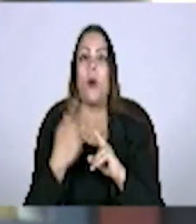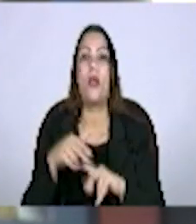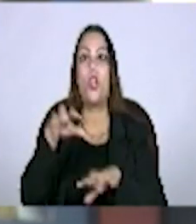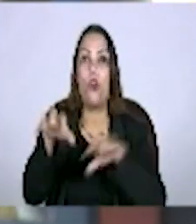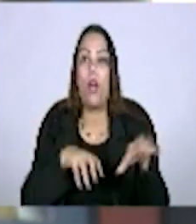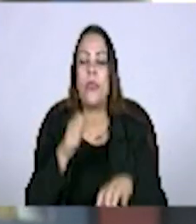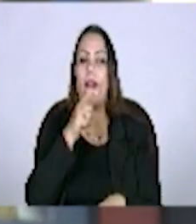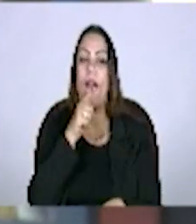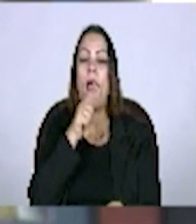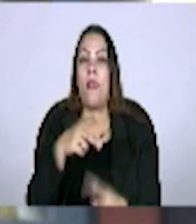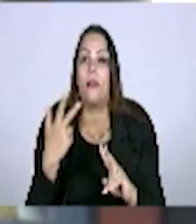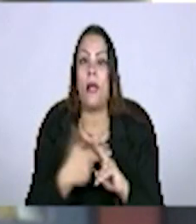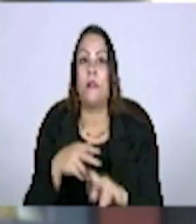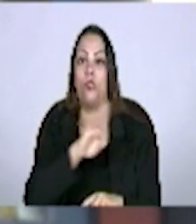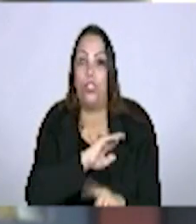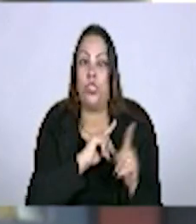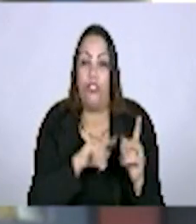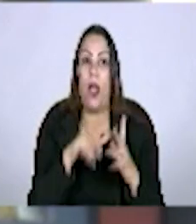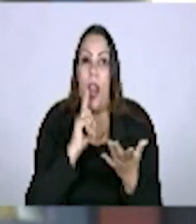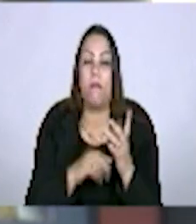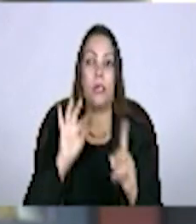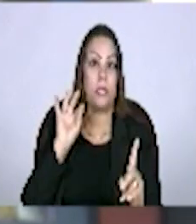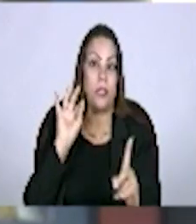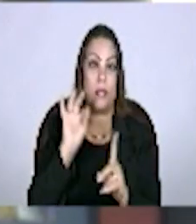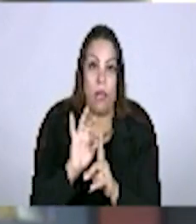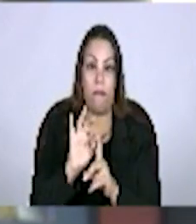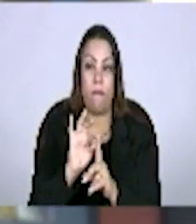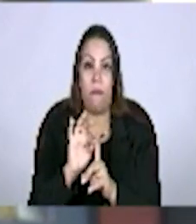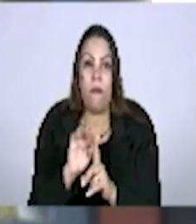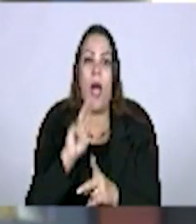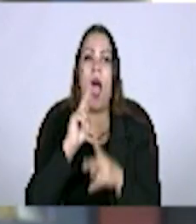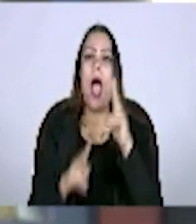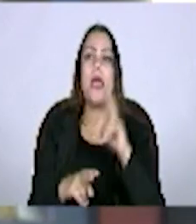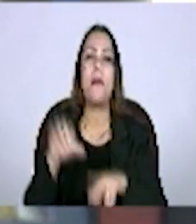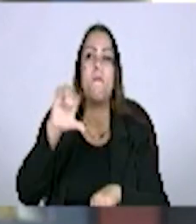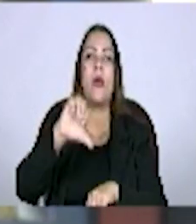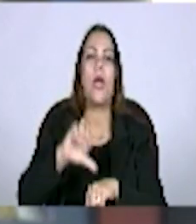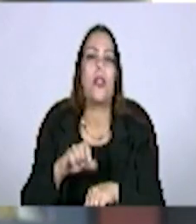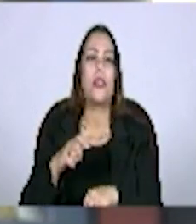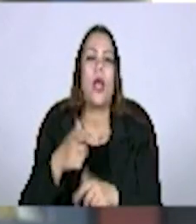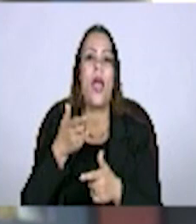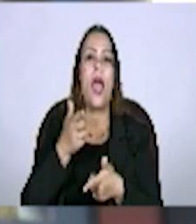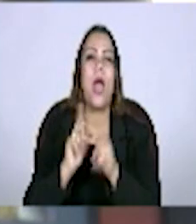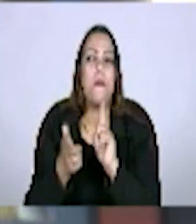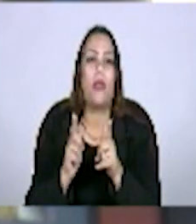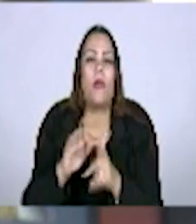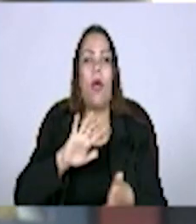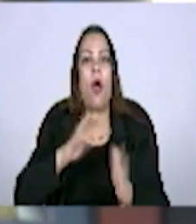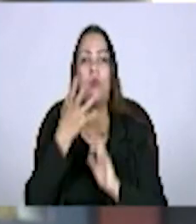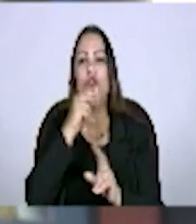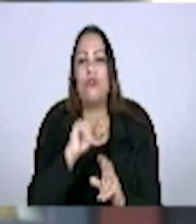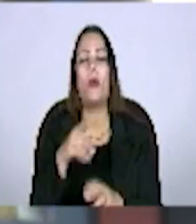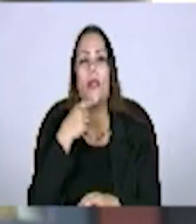التابعه لها او اوسطها بعدم استهداف ايه مصالح امريكيه او ما شابه